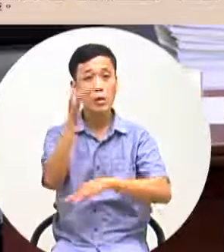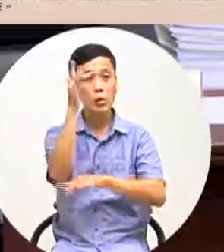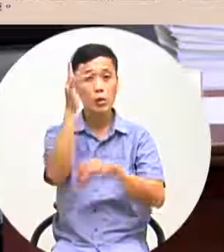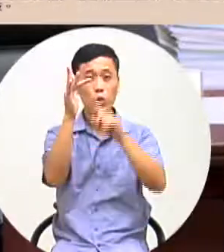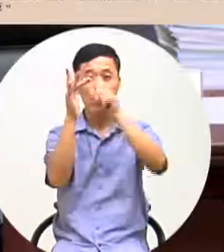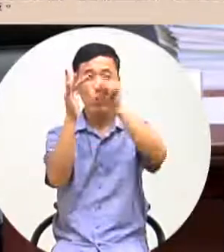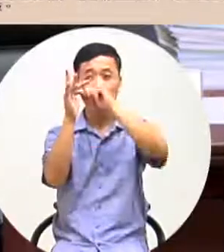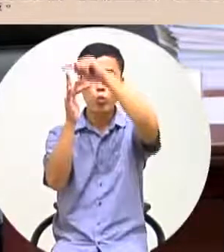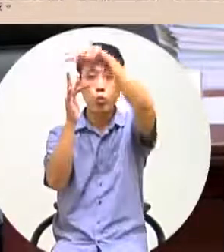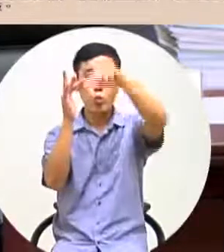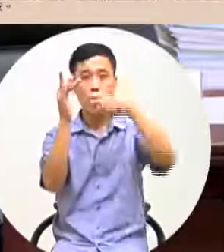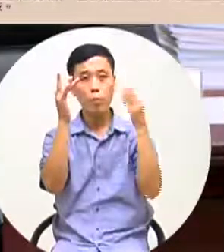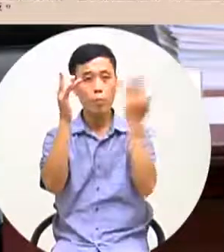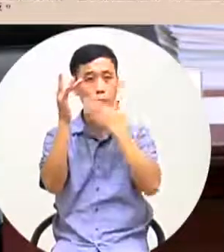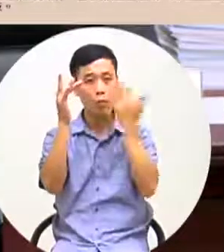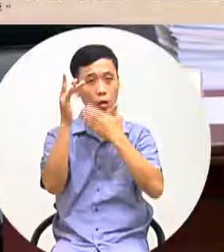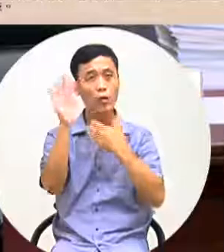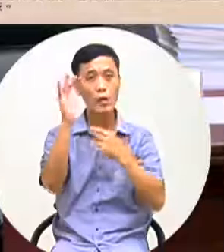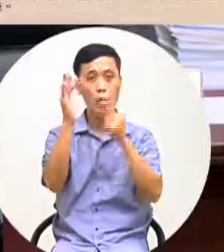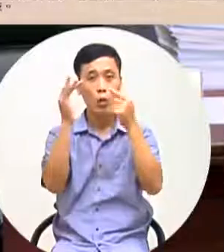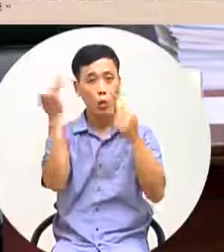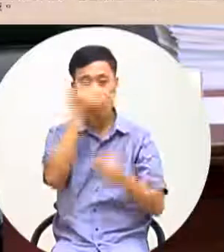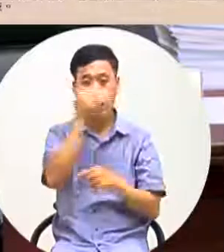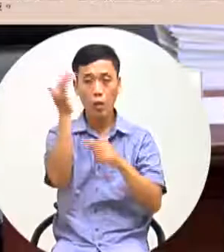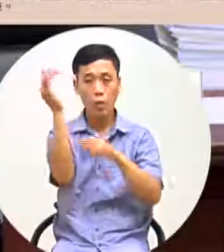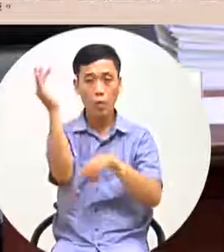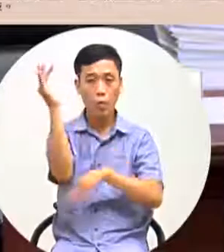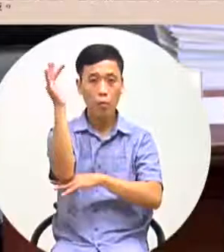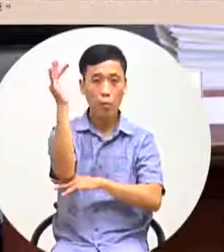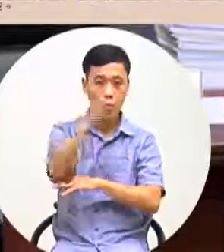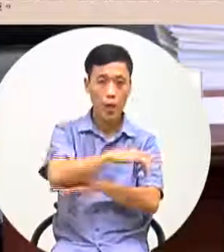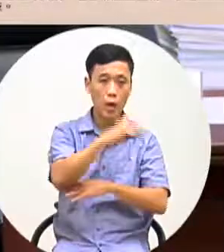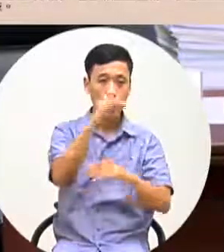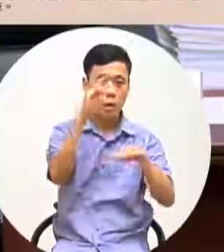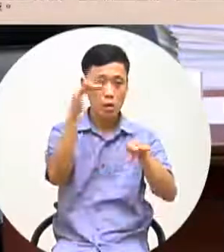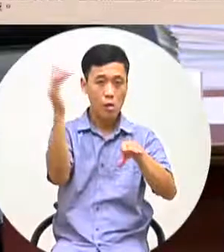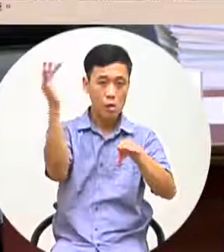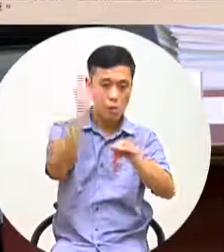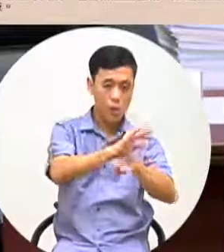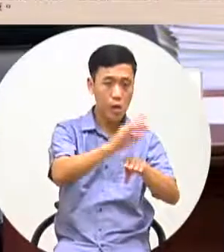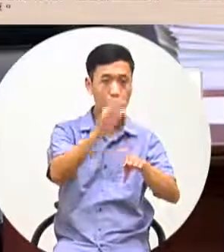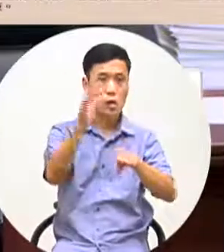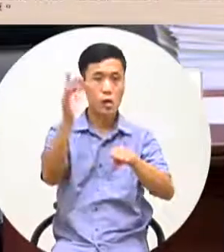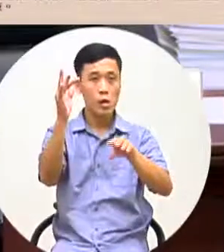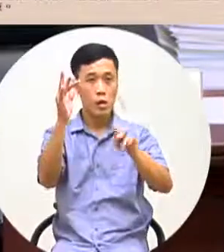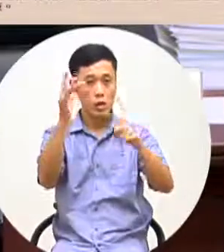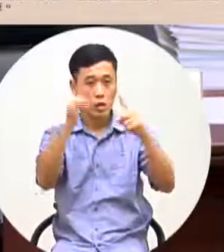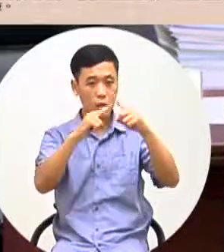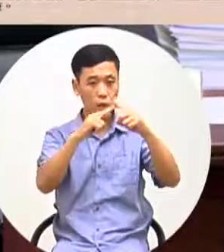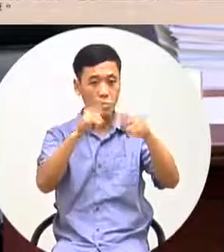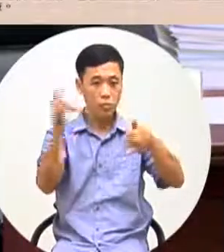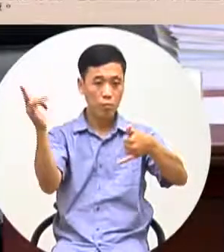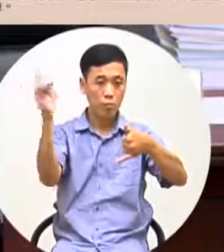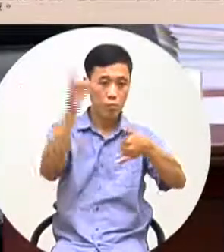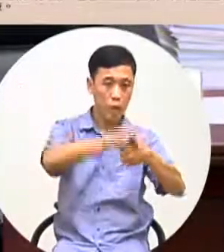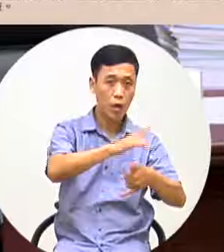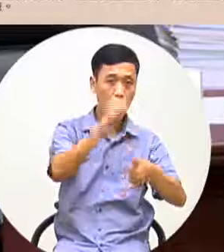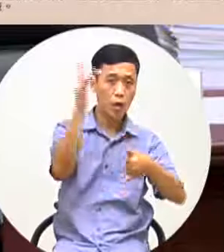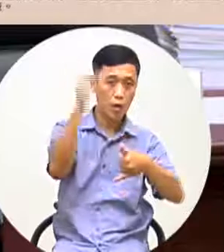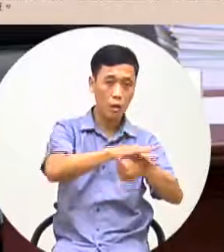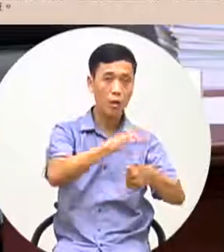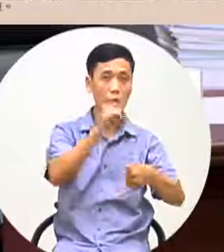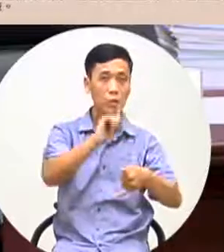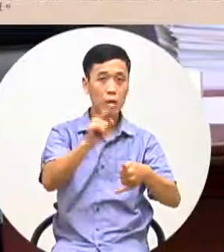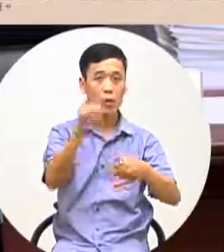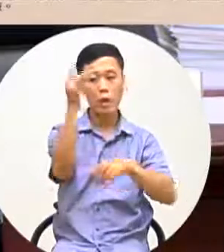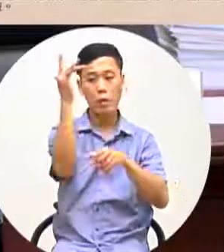间它倒下来砸到了车子砸到了人，突然间倒，为什么？其实它的根部已经不健康啦，